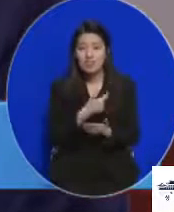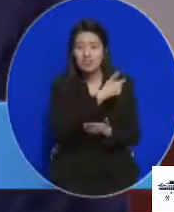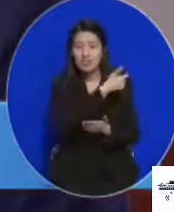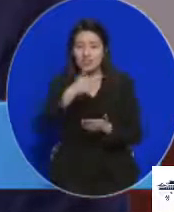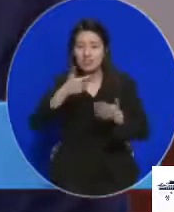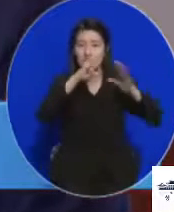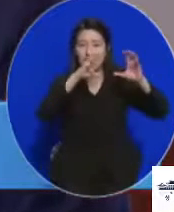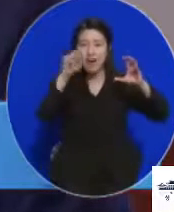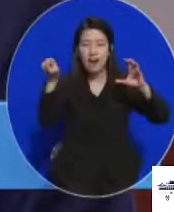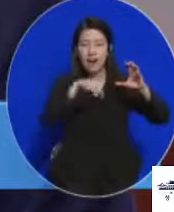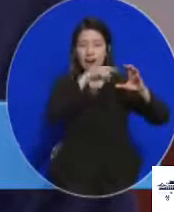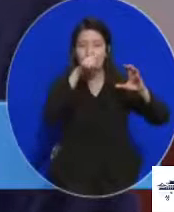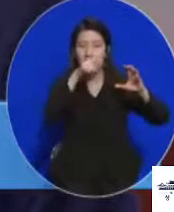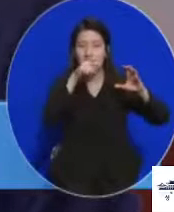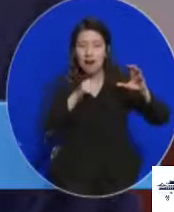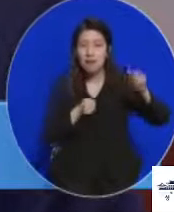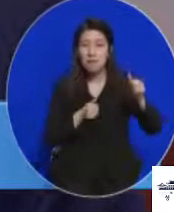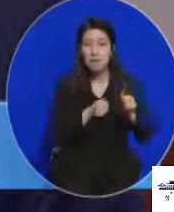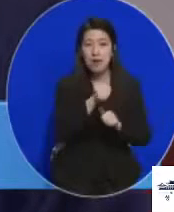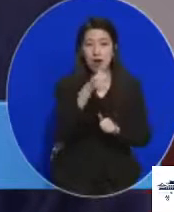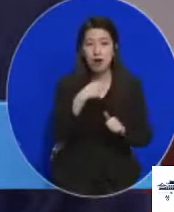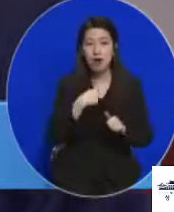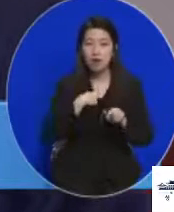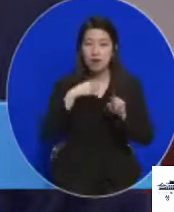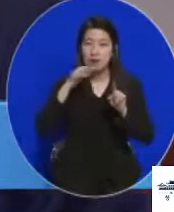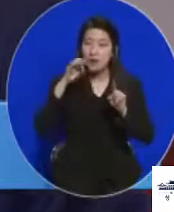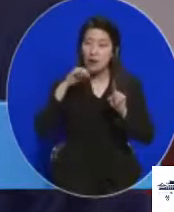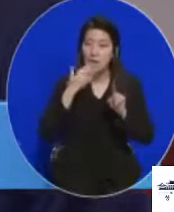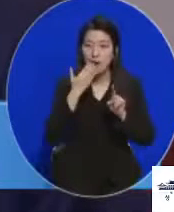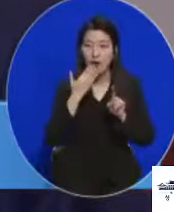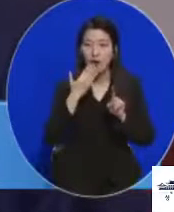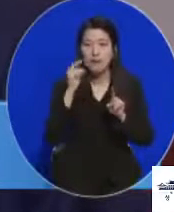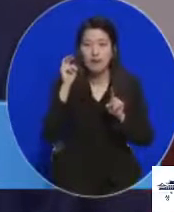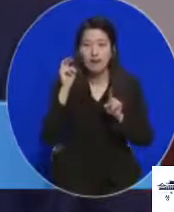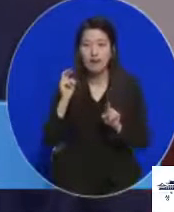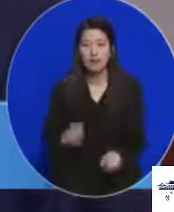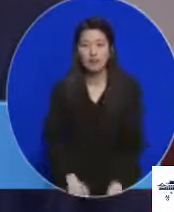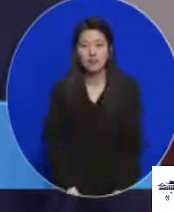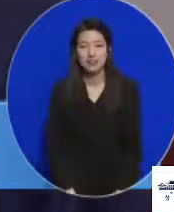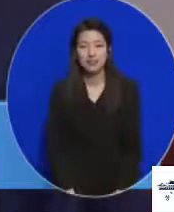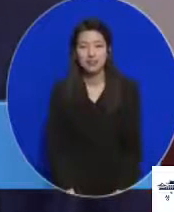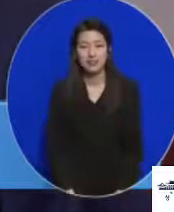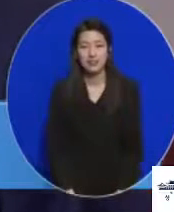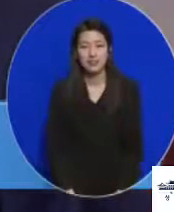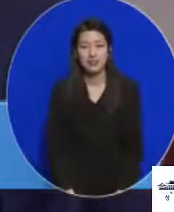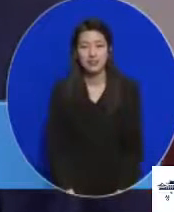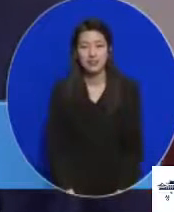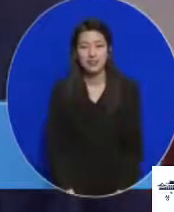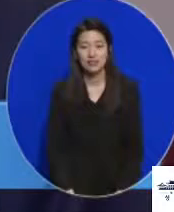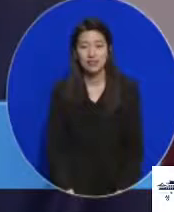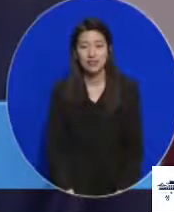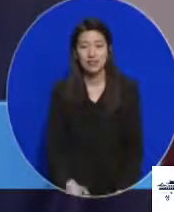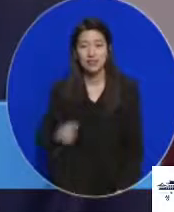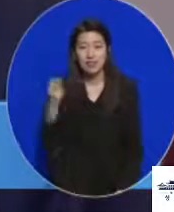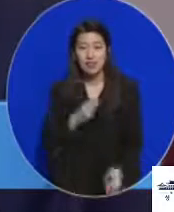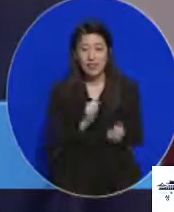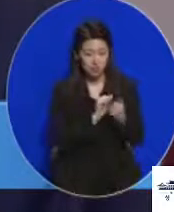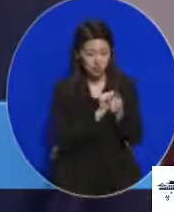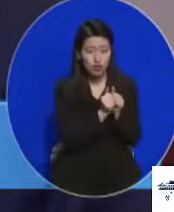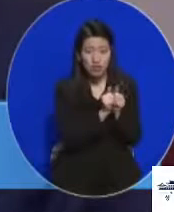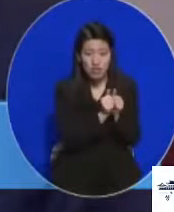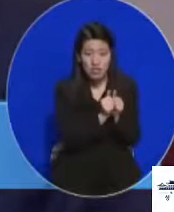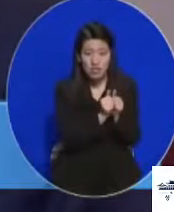를 넘어설 것으로 예측됩니다 국 축가 지수 역시 2000선 돌파